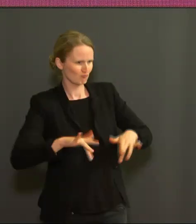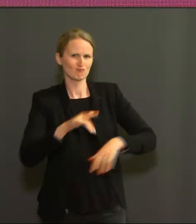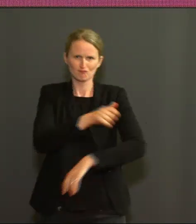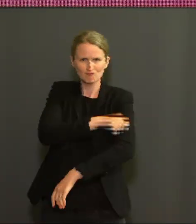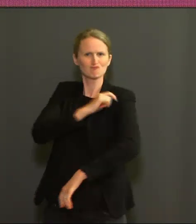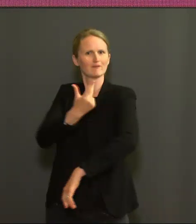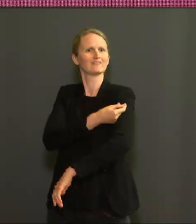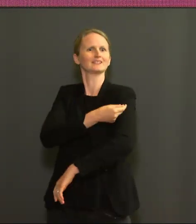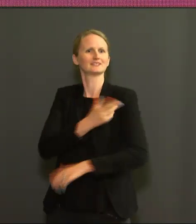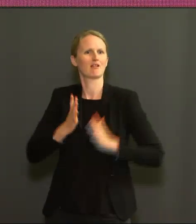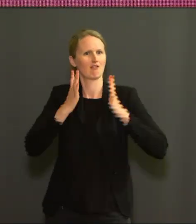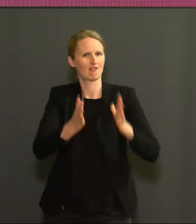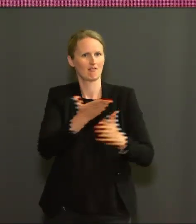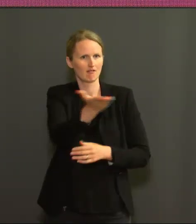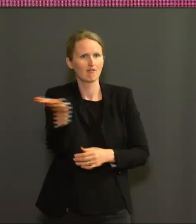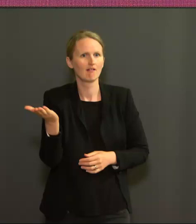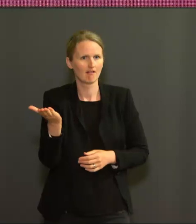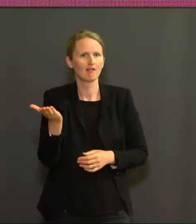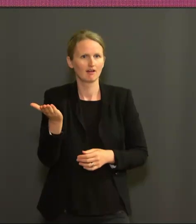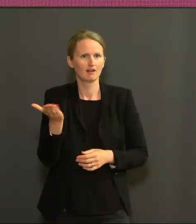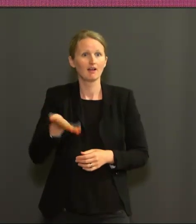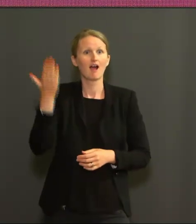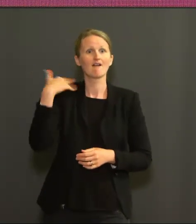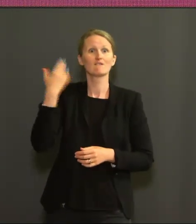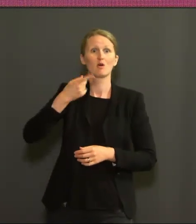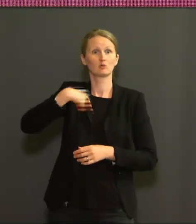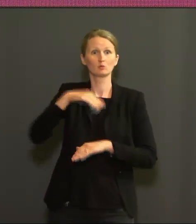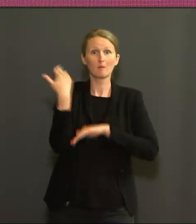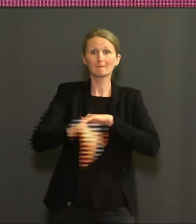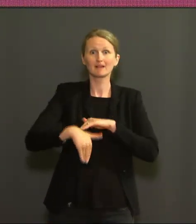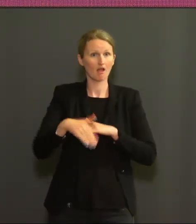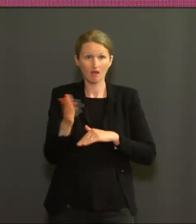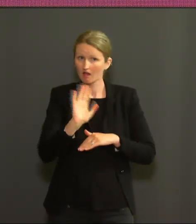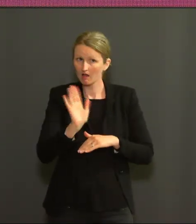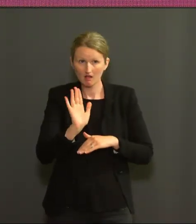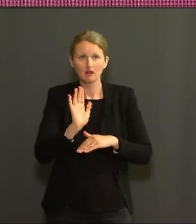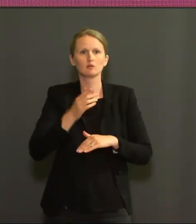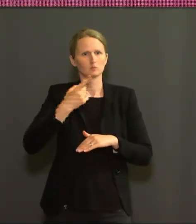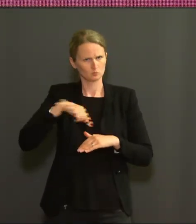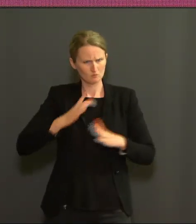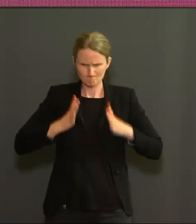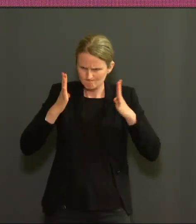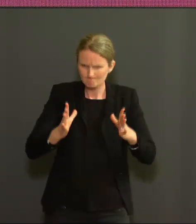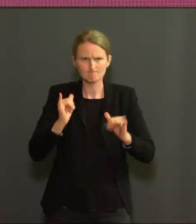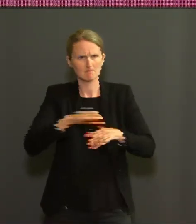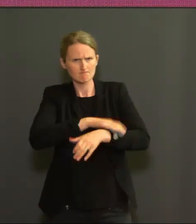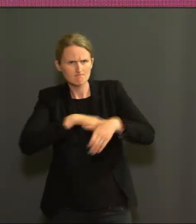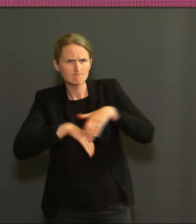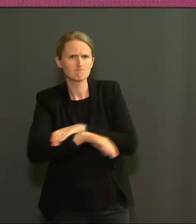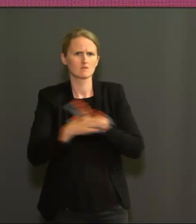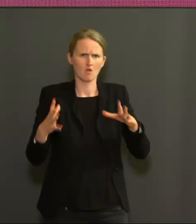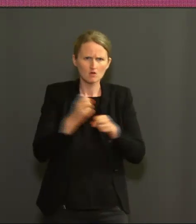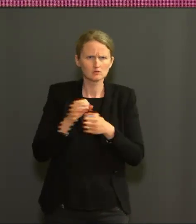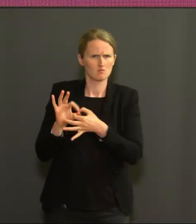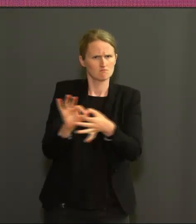Personne n'y était préparé et pourtant, tous ensemble, nous nous sommes engagés dans ce long marathon en